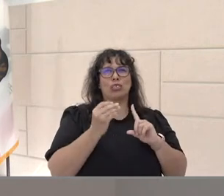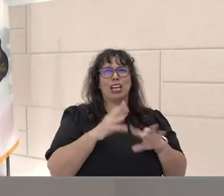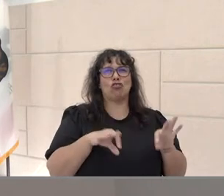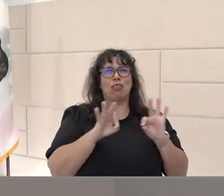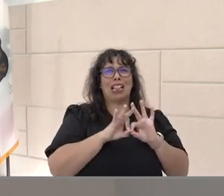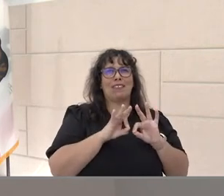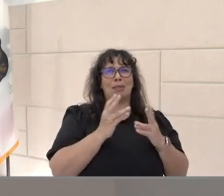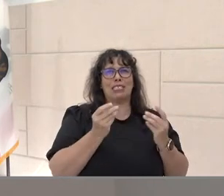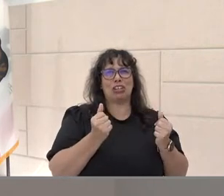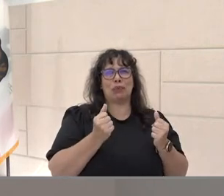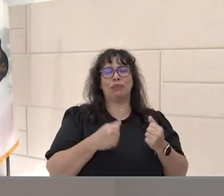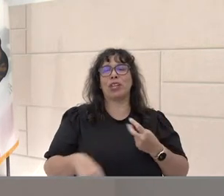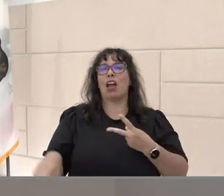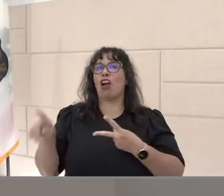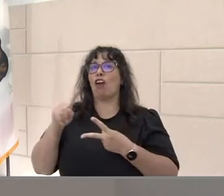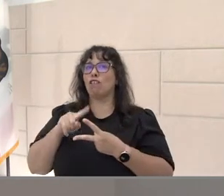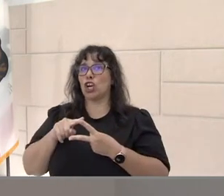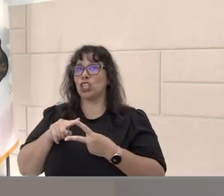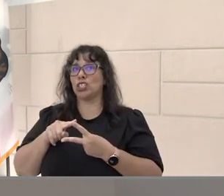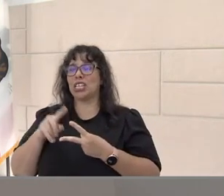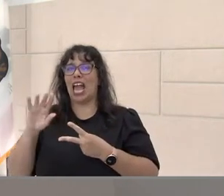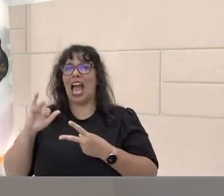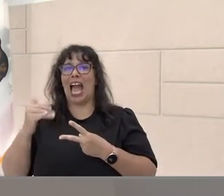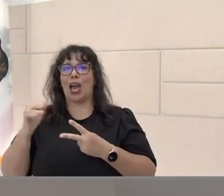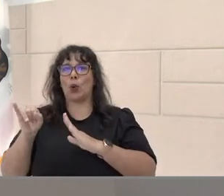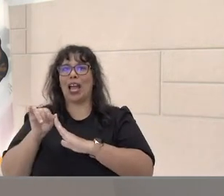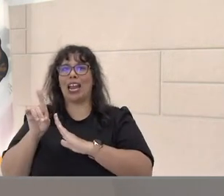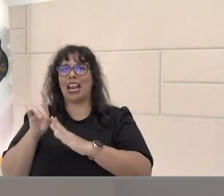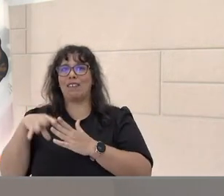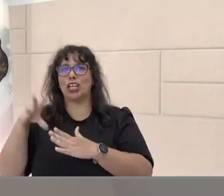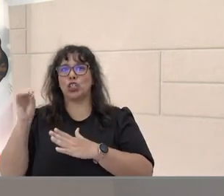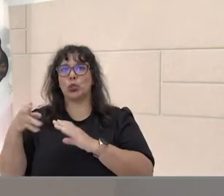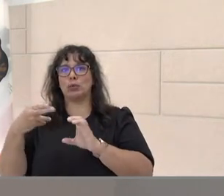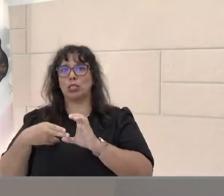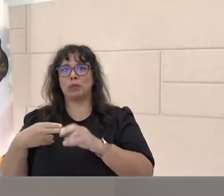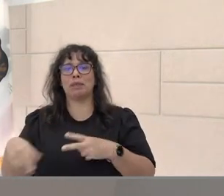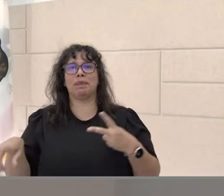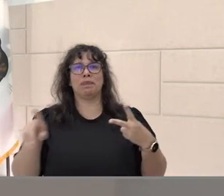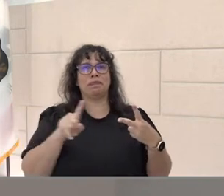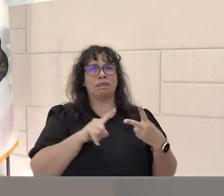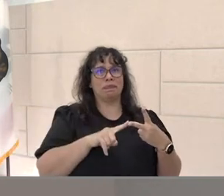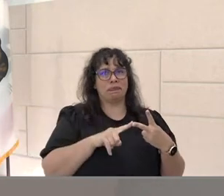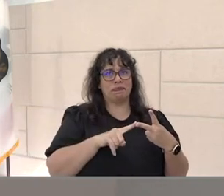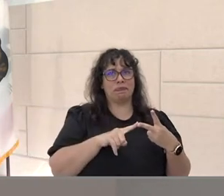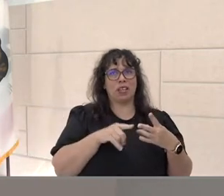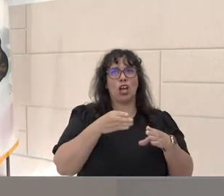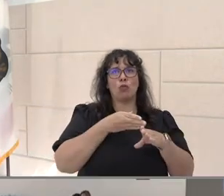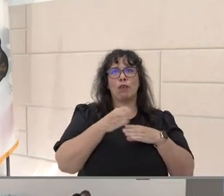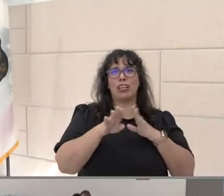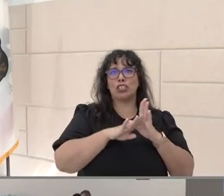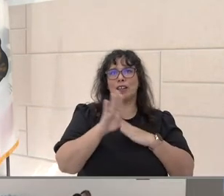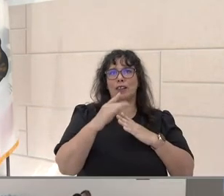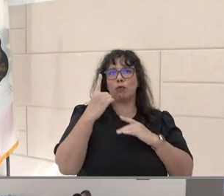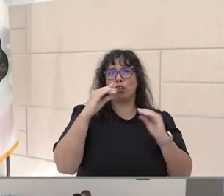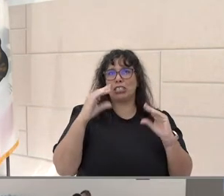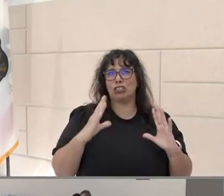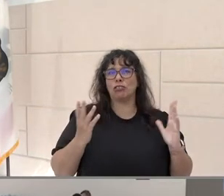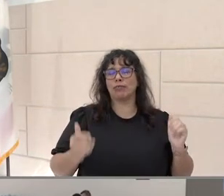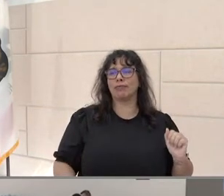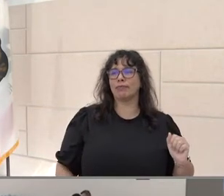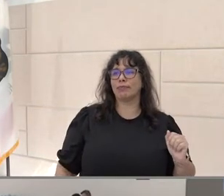នធានដែលយើងមានតើធ្វើយ៉ាងណាទៅតើយើងនឹងឲ្យសិស្សប្រភេទណាទៅមកចូលរួមទៅទៅក្នុង